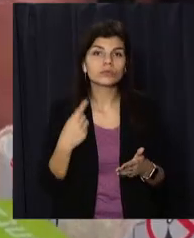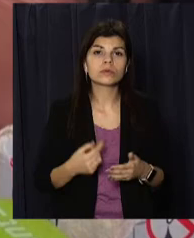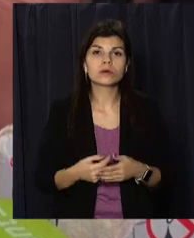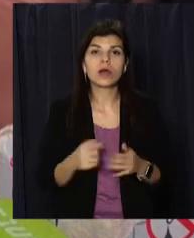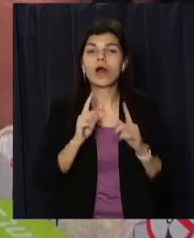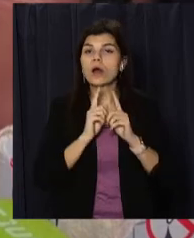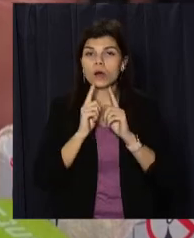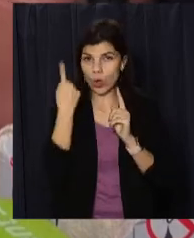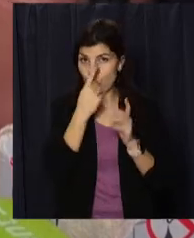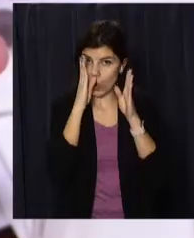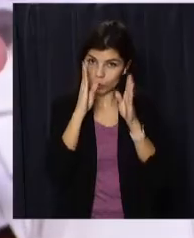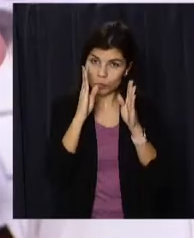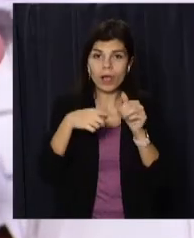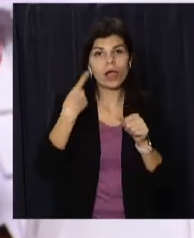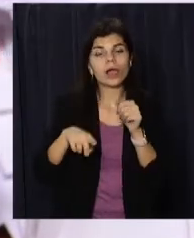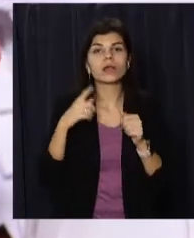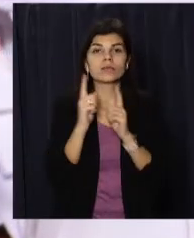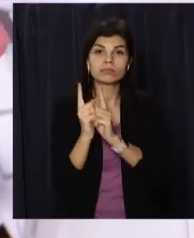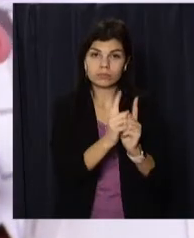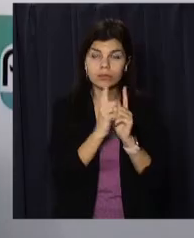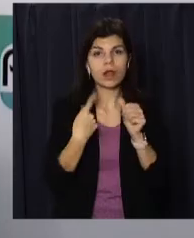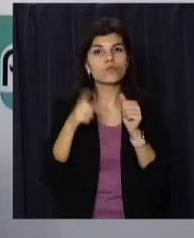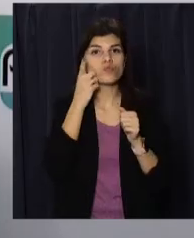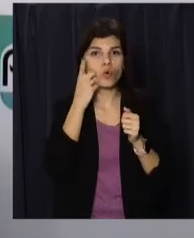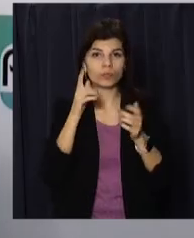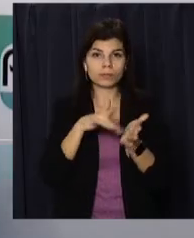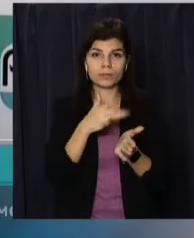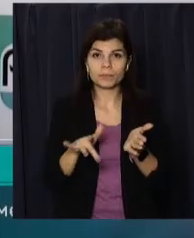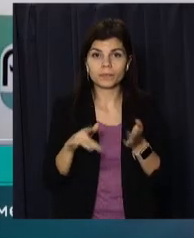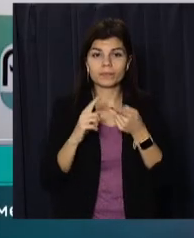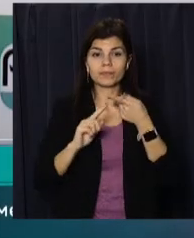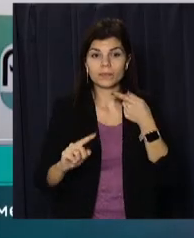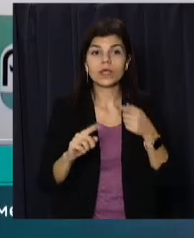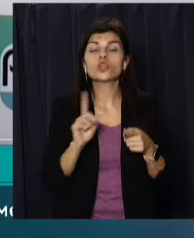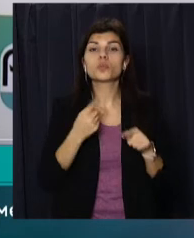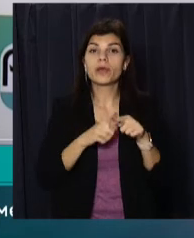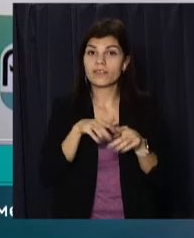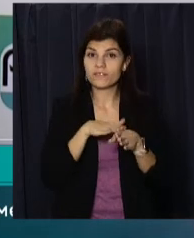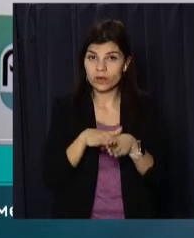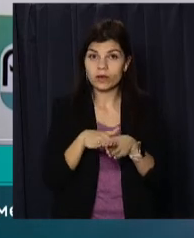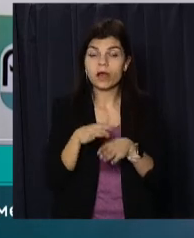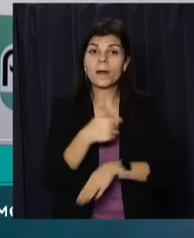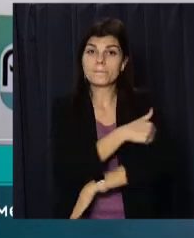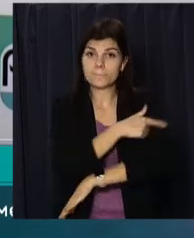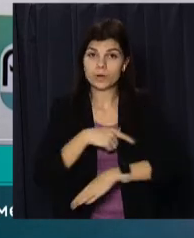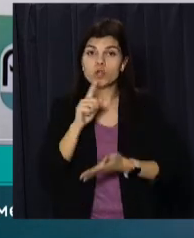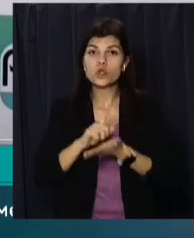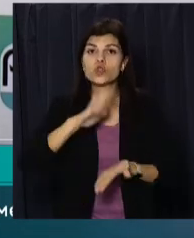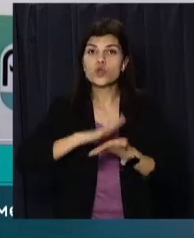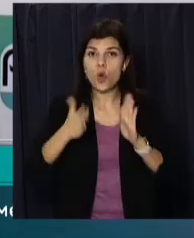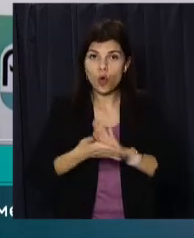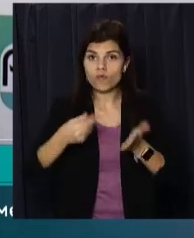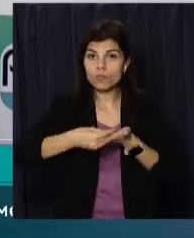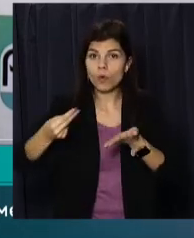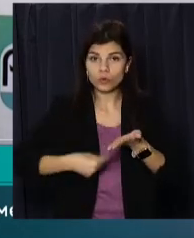слуху особисто чи дистанційно. Щоб виконати цю вимогу, медзаклад має укласти